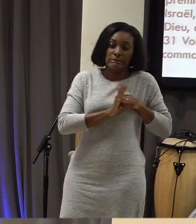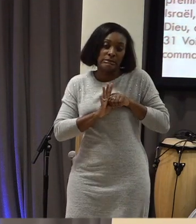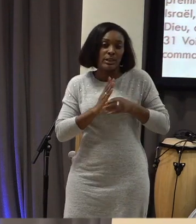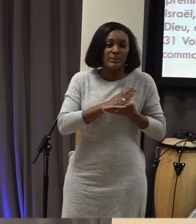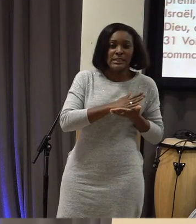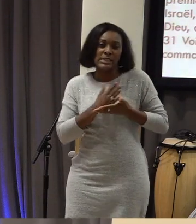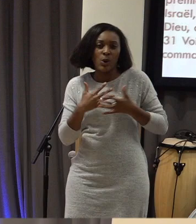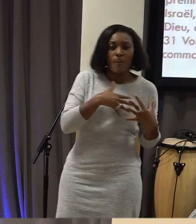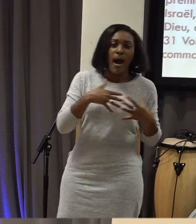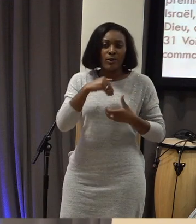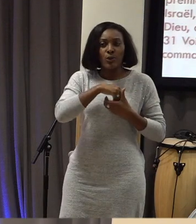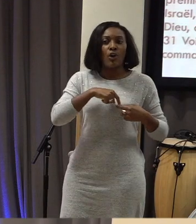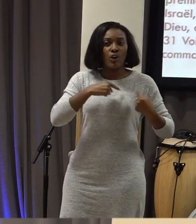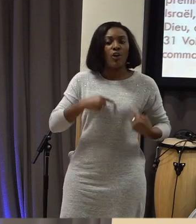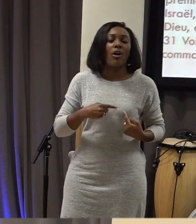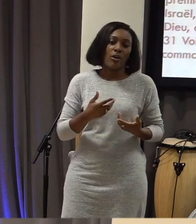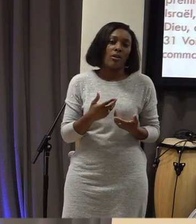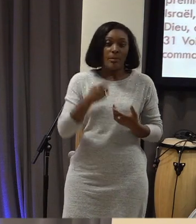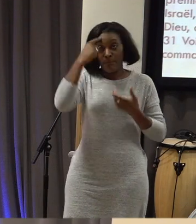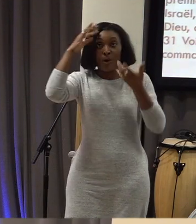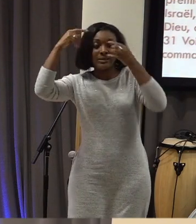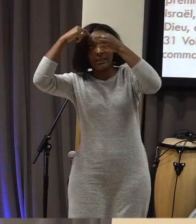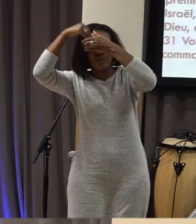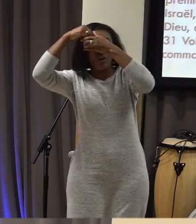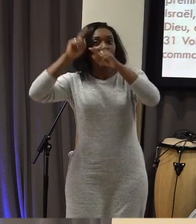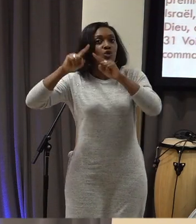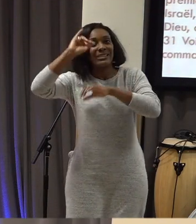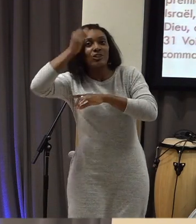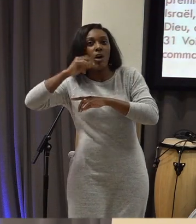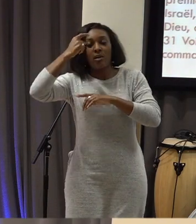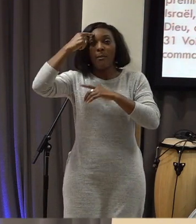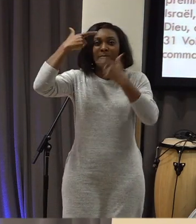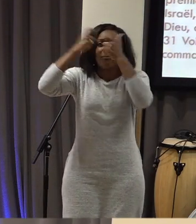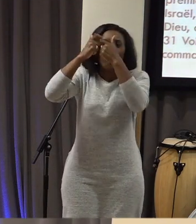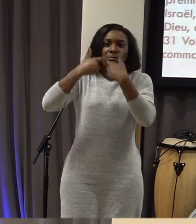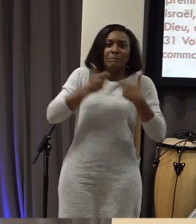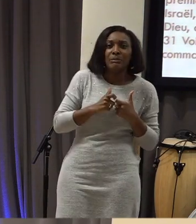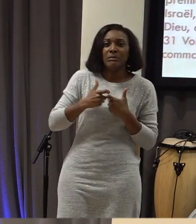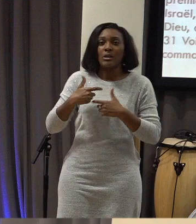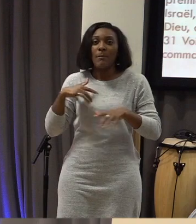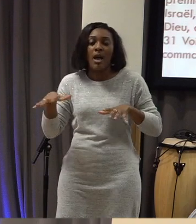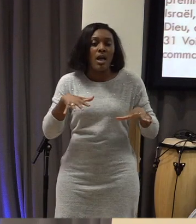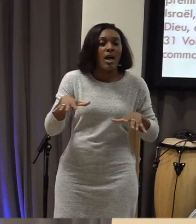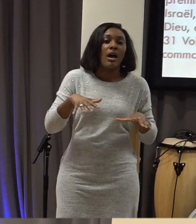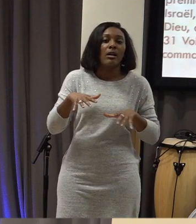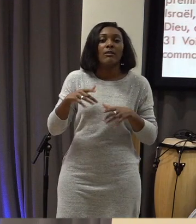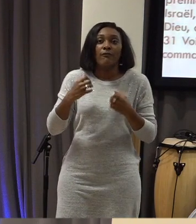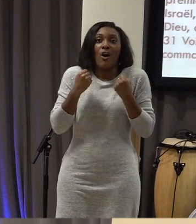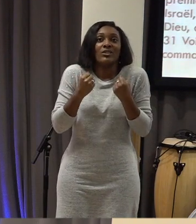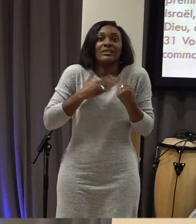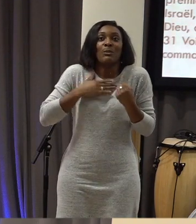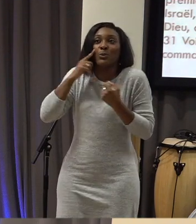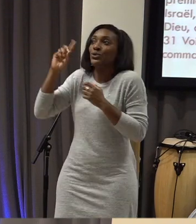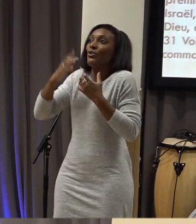qui occupent une partie de notre âme, de notre pensée, et qui mobilisent tout d'un coup toutes nos forces.